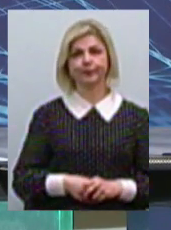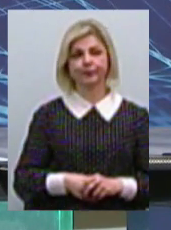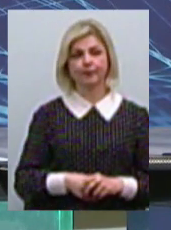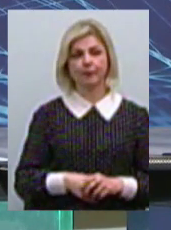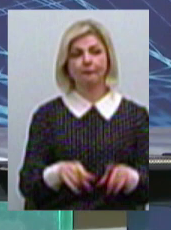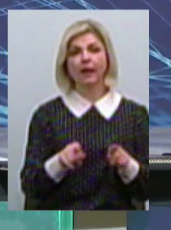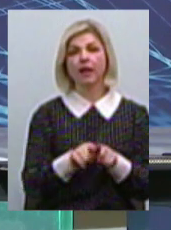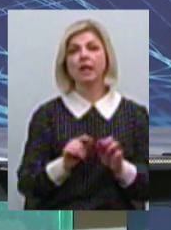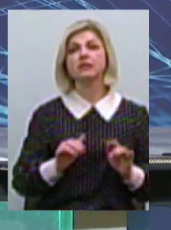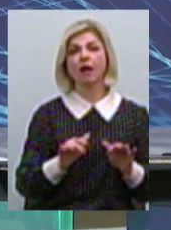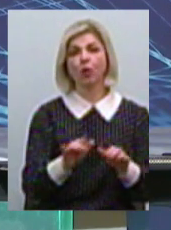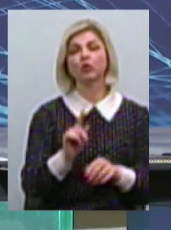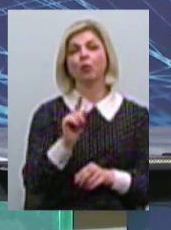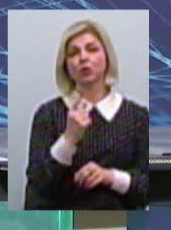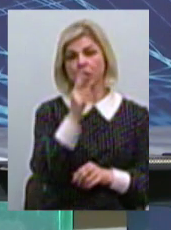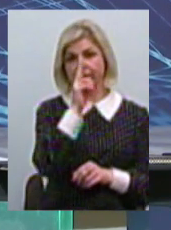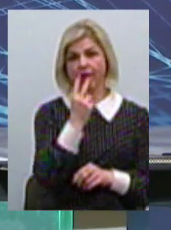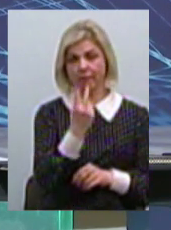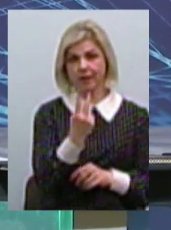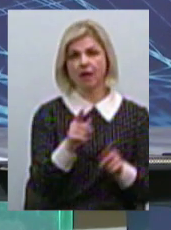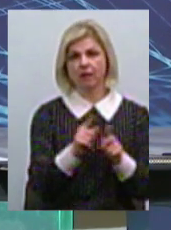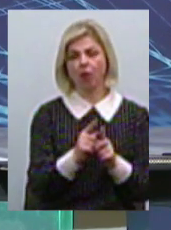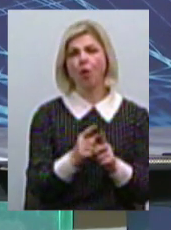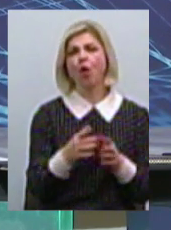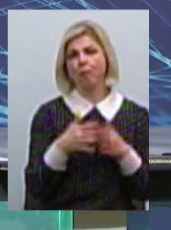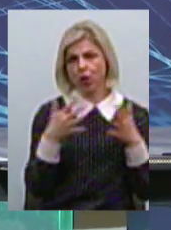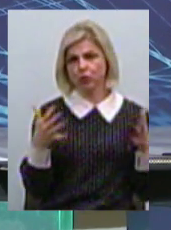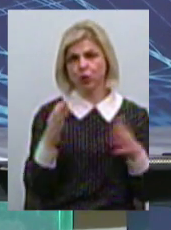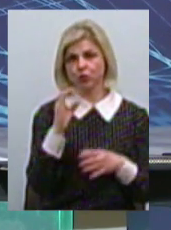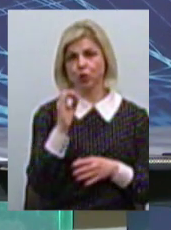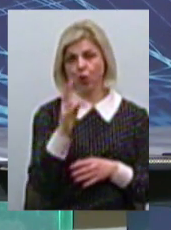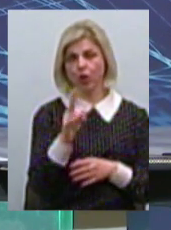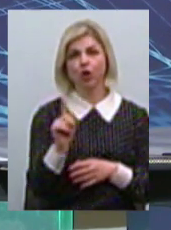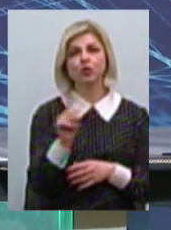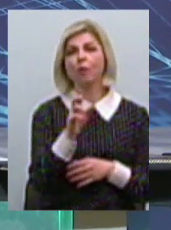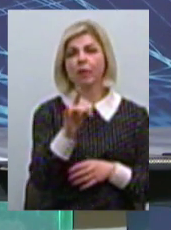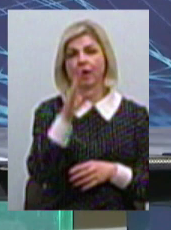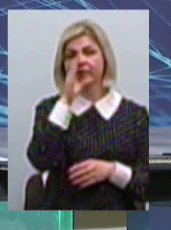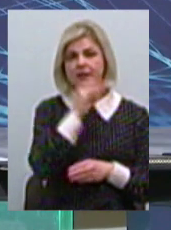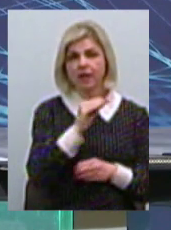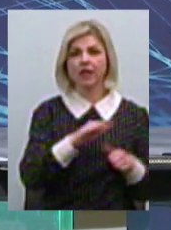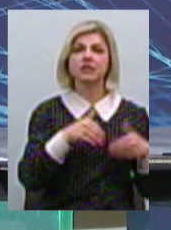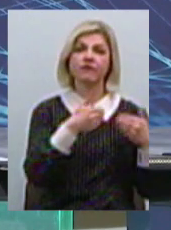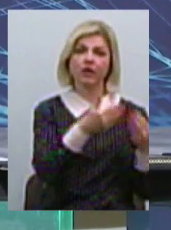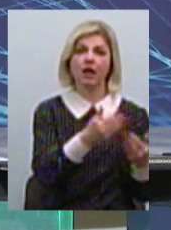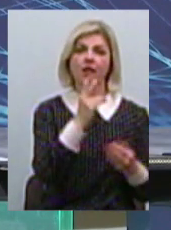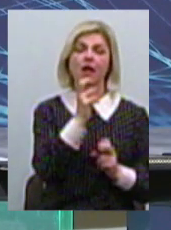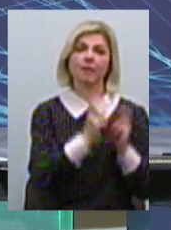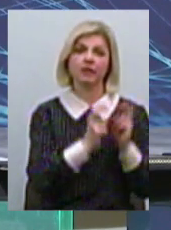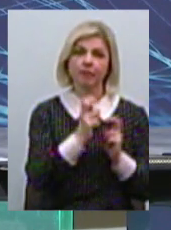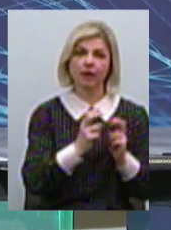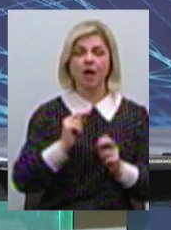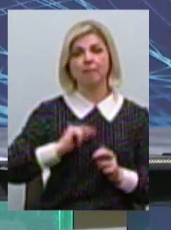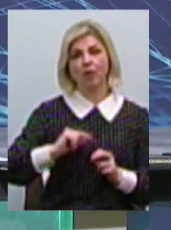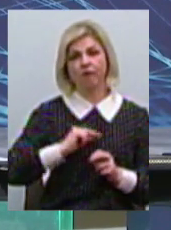дані заходи, чому 2 місяці, такий великий термін, для того, щоб ми встигли звернутися, як і на підприємствах, працювати